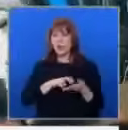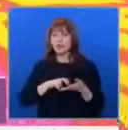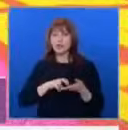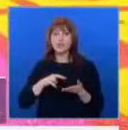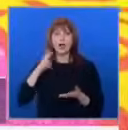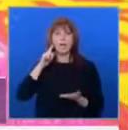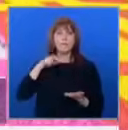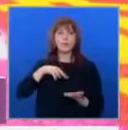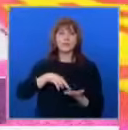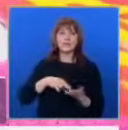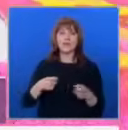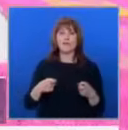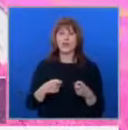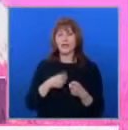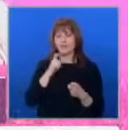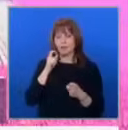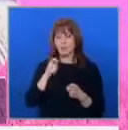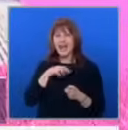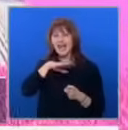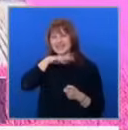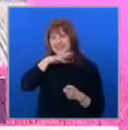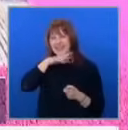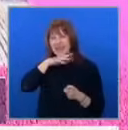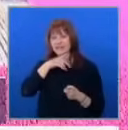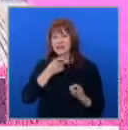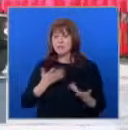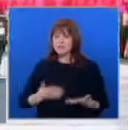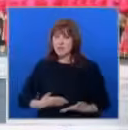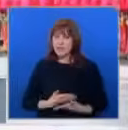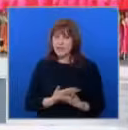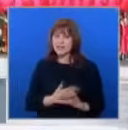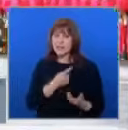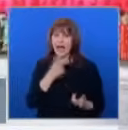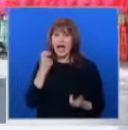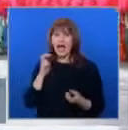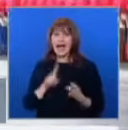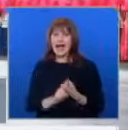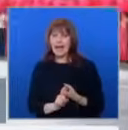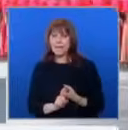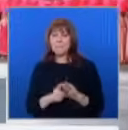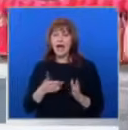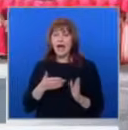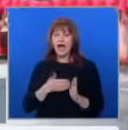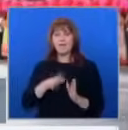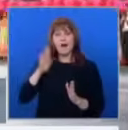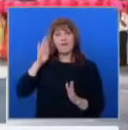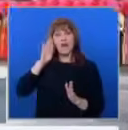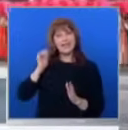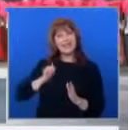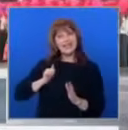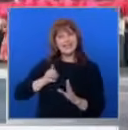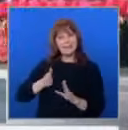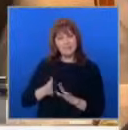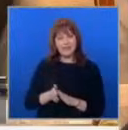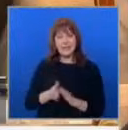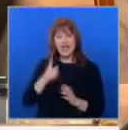позиции във войната в Украина. Старата артилерия предизвика нов интерес от страна на Кремъл към севернокорейските военни запаси. А Ким Чен